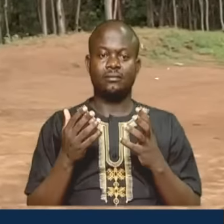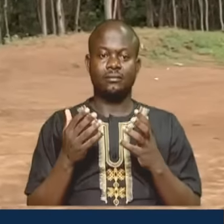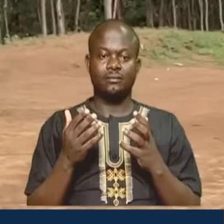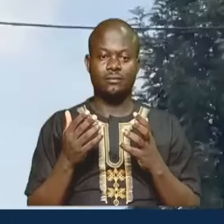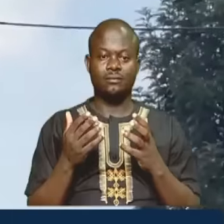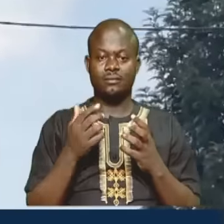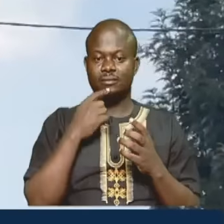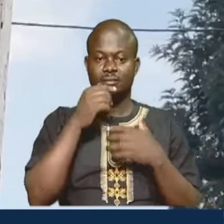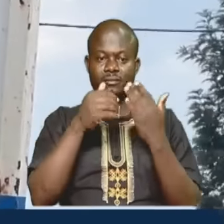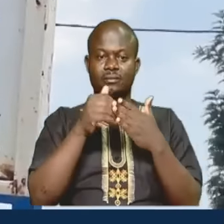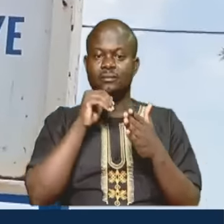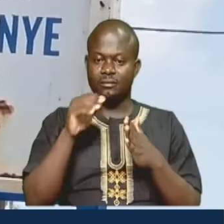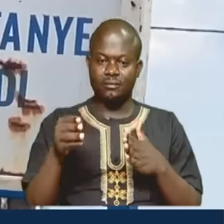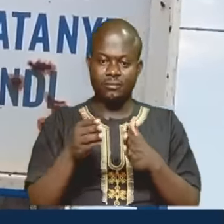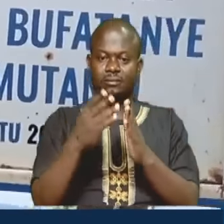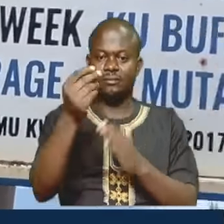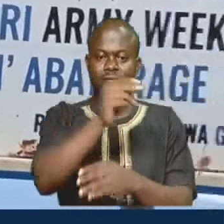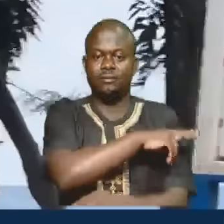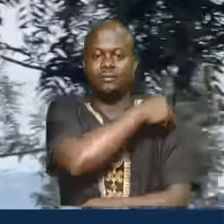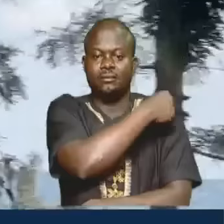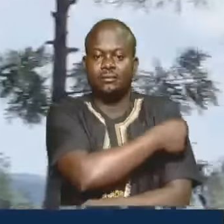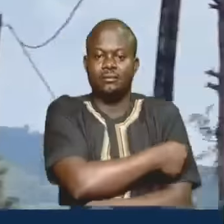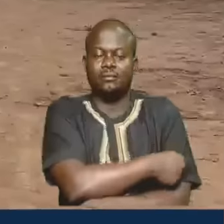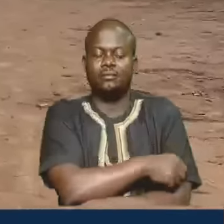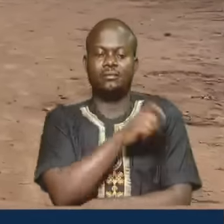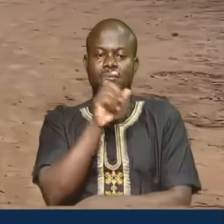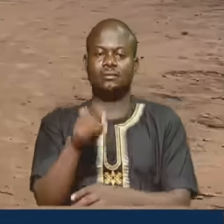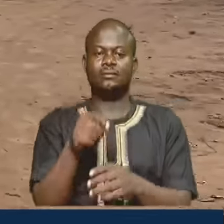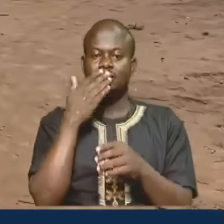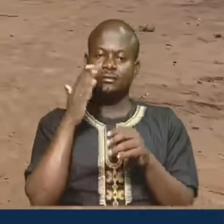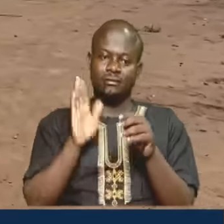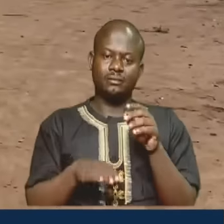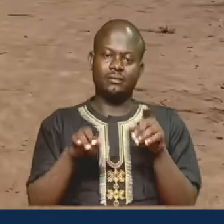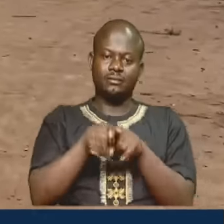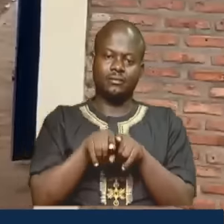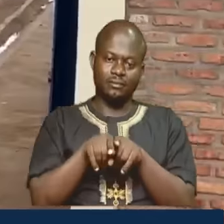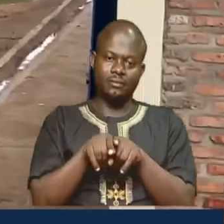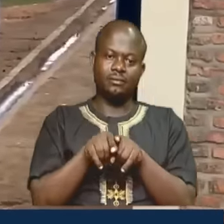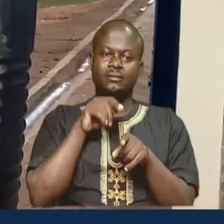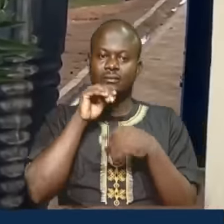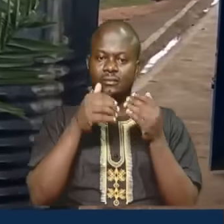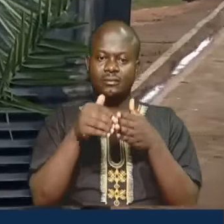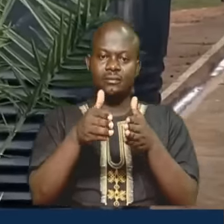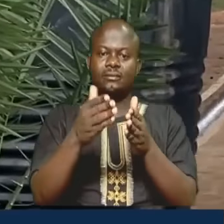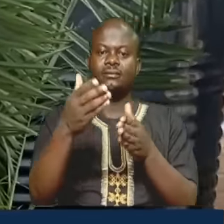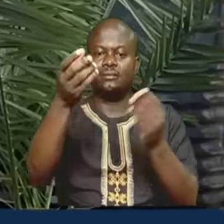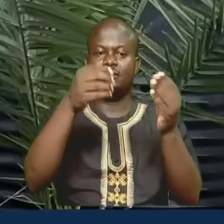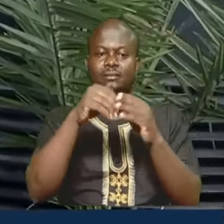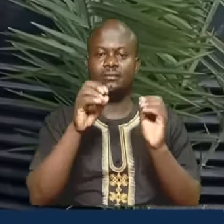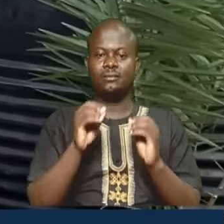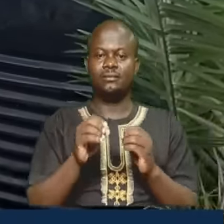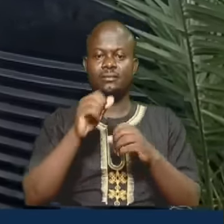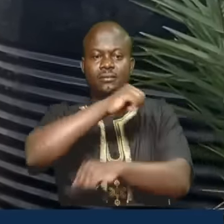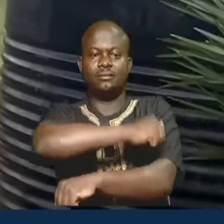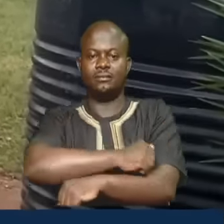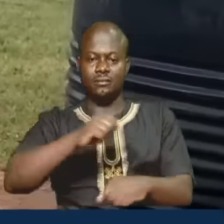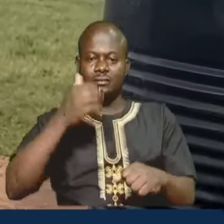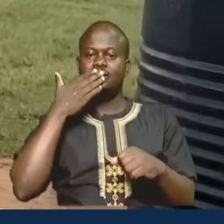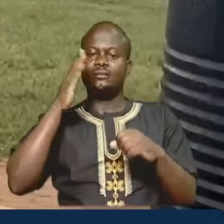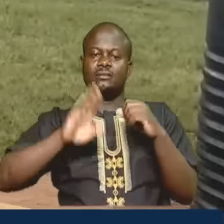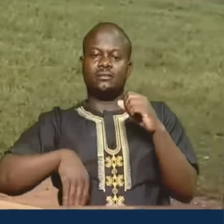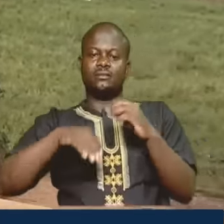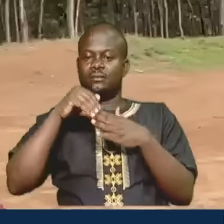nahise mvuga nti nta muhanda ujya kwa muganga ugomba gusa nabi nk'uko wasaga nta muhanda ujya ku biro by'ishuri ugomba gusa nabi nta